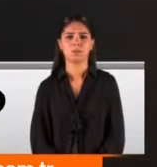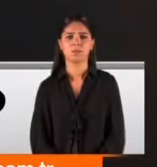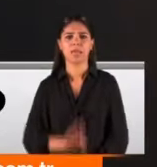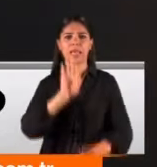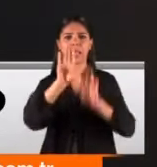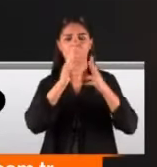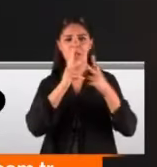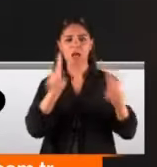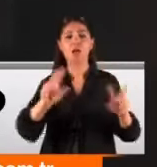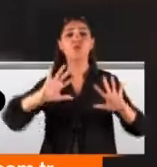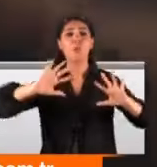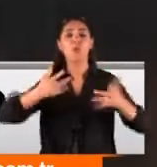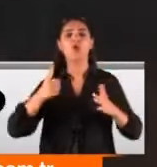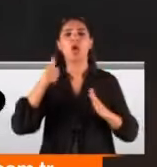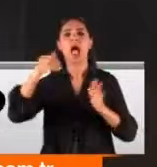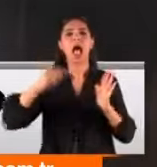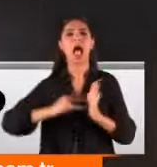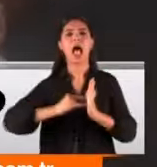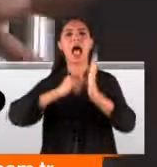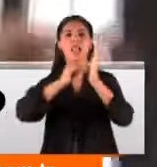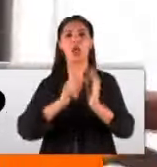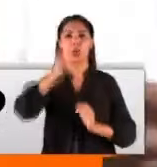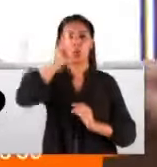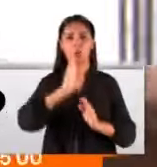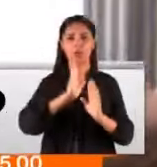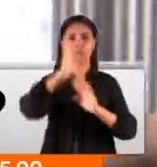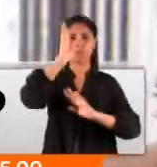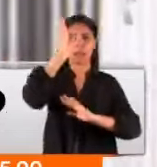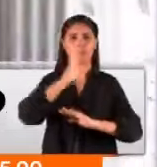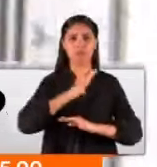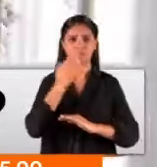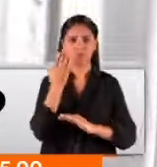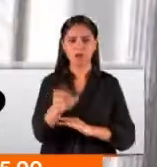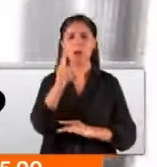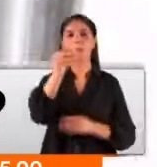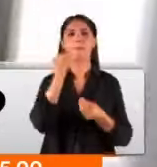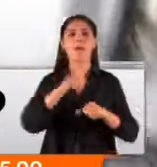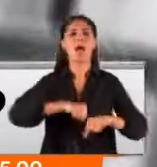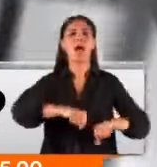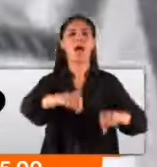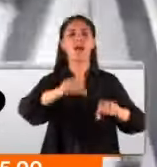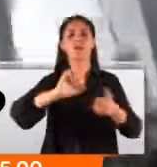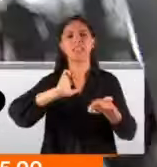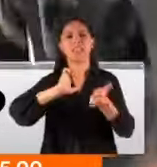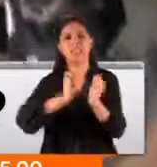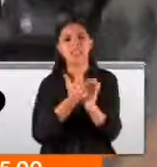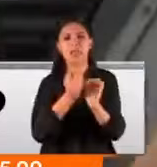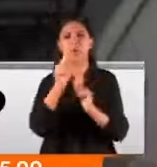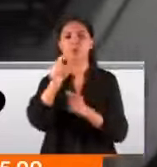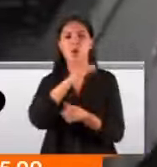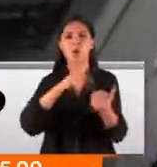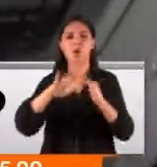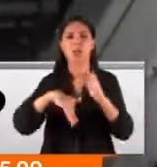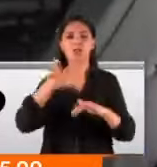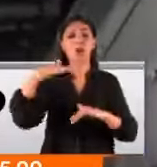Kapısı açık olan arızalı asansör yukarı doğru hareket etti ve bebek arabası tavana sıkıştı. Korkunç olayın ardından herkesi